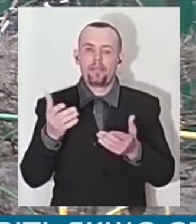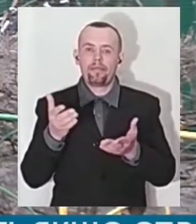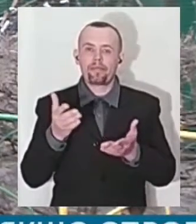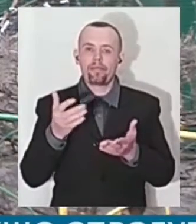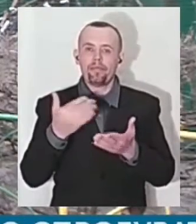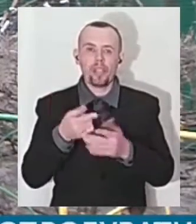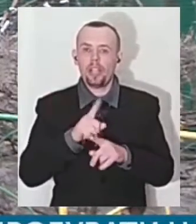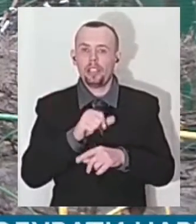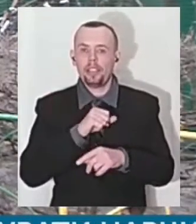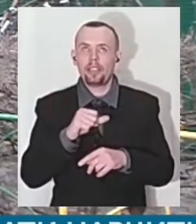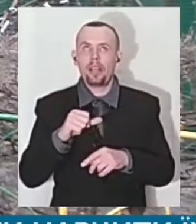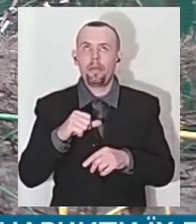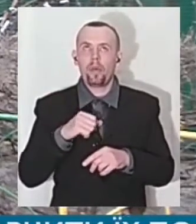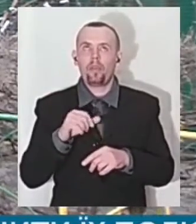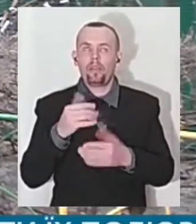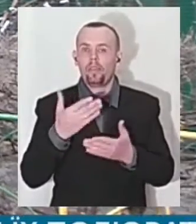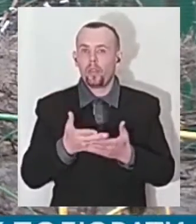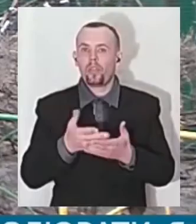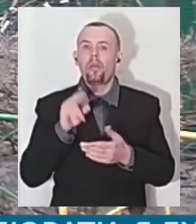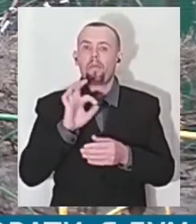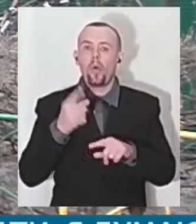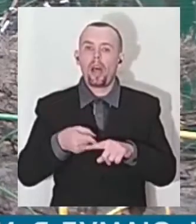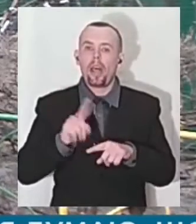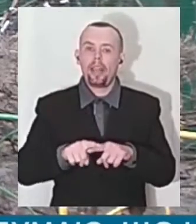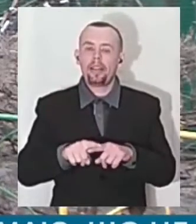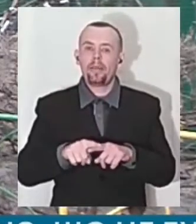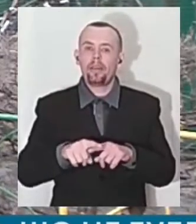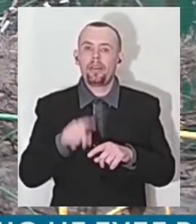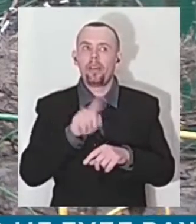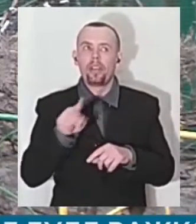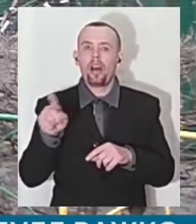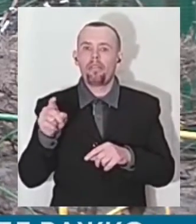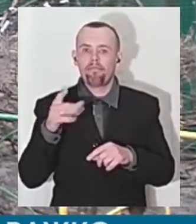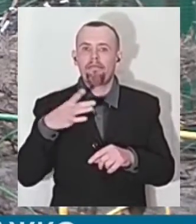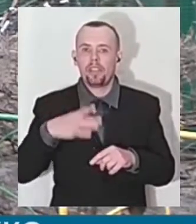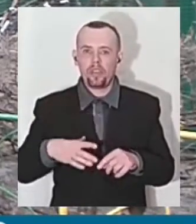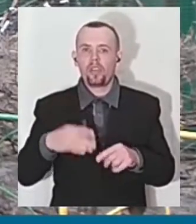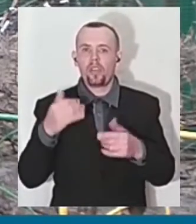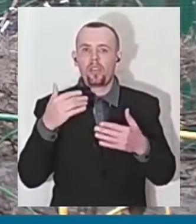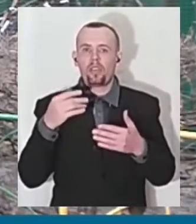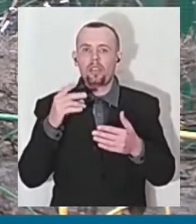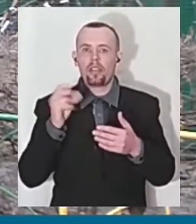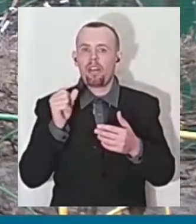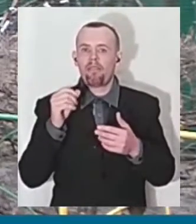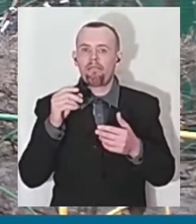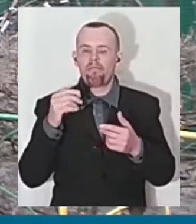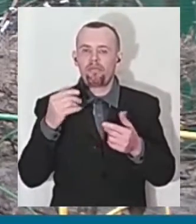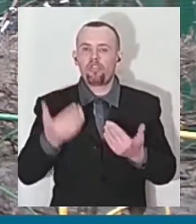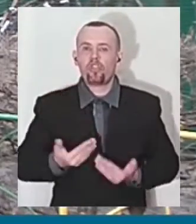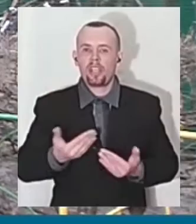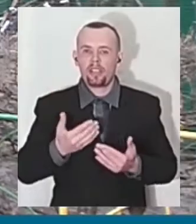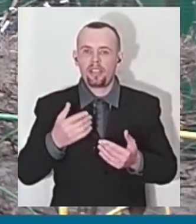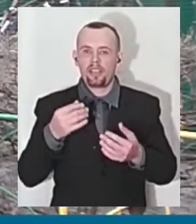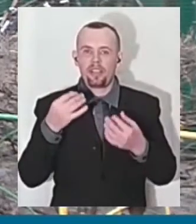них. Вот. Тому вони обречені на життя в неволі. Вот. Навіть якщо попитатися